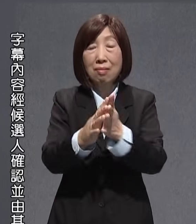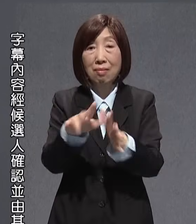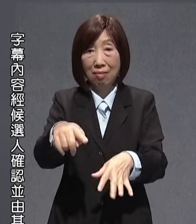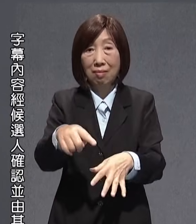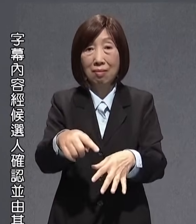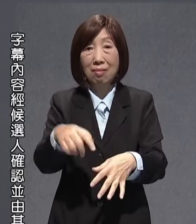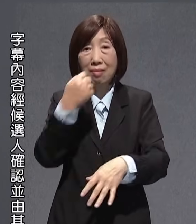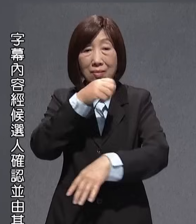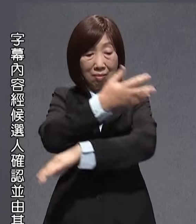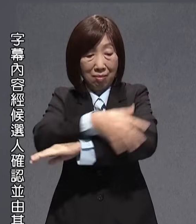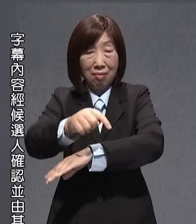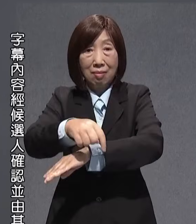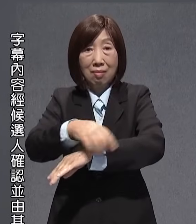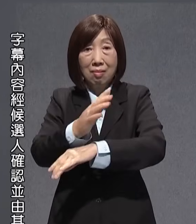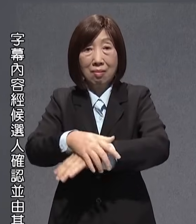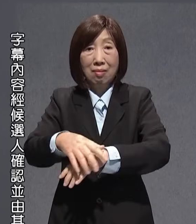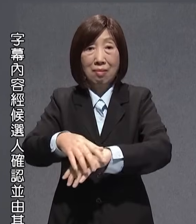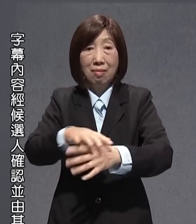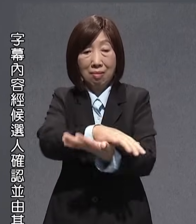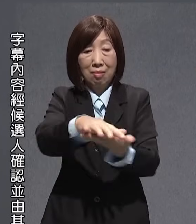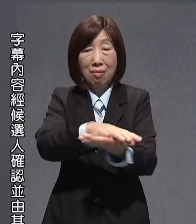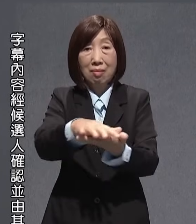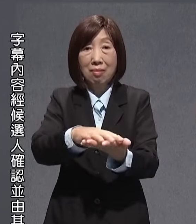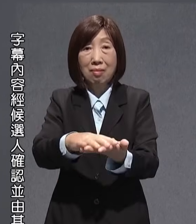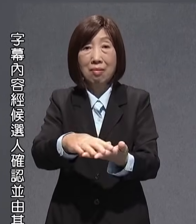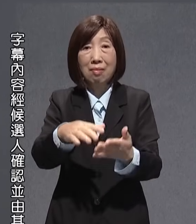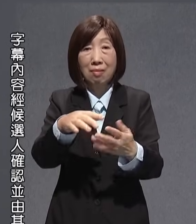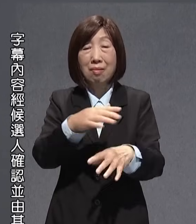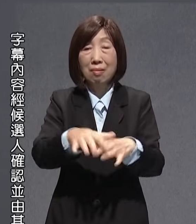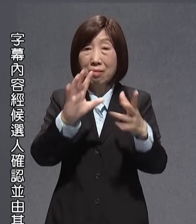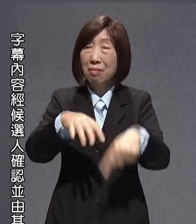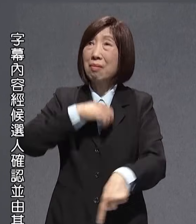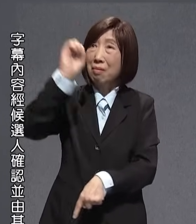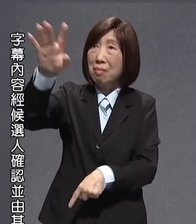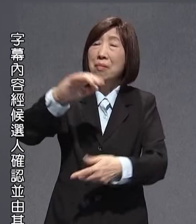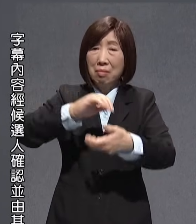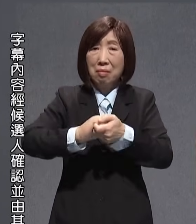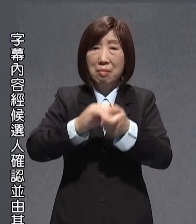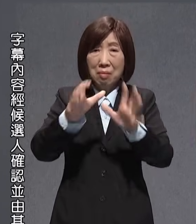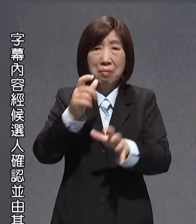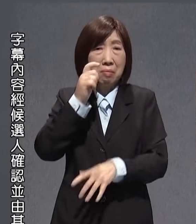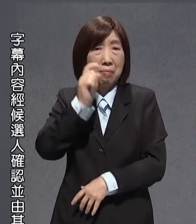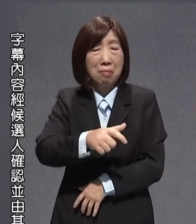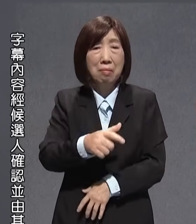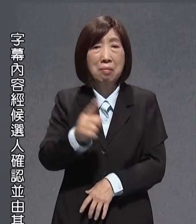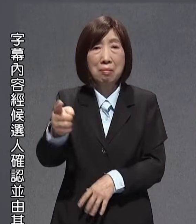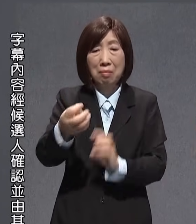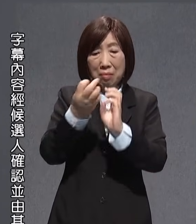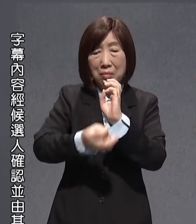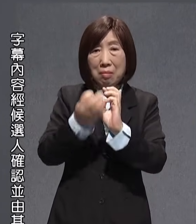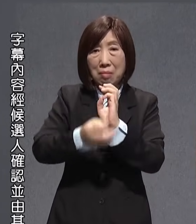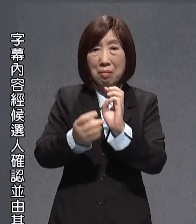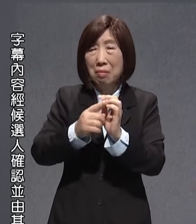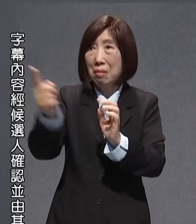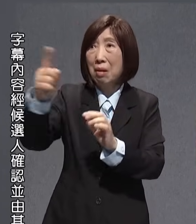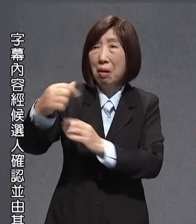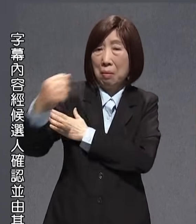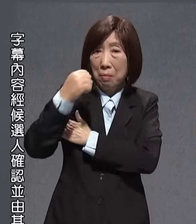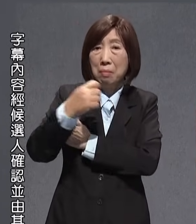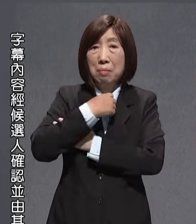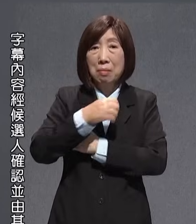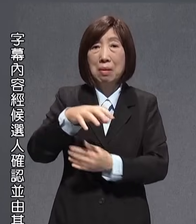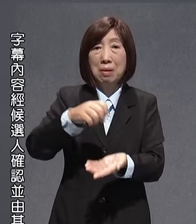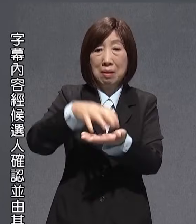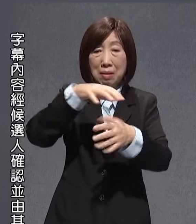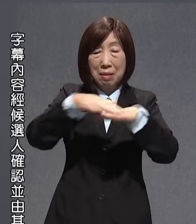湾海峡的海域拢去了了。所以我要求他们结构要做好，一定要更强的结构安全。没有核安，我们将失